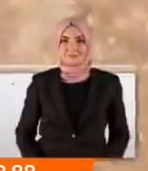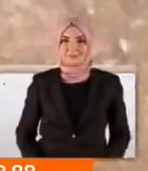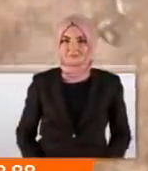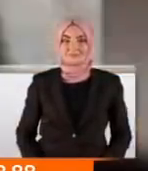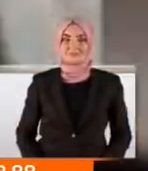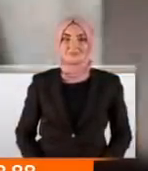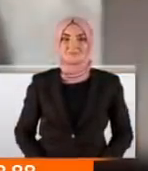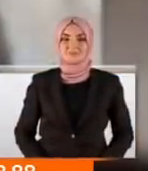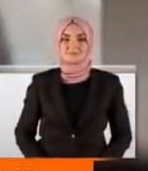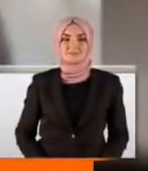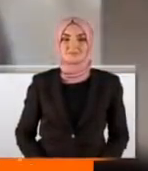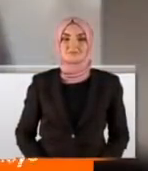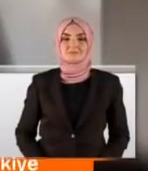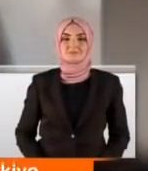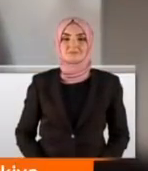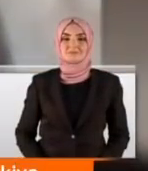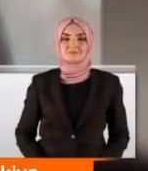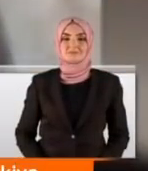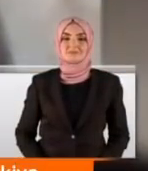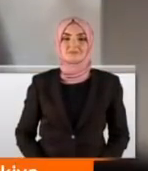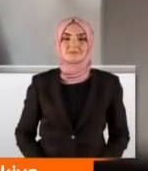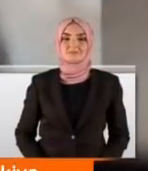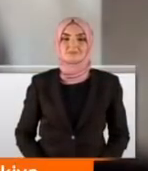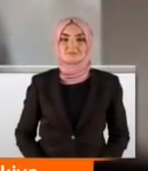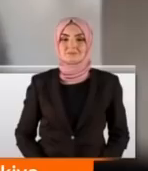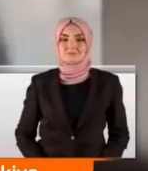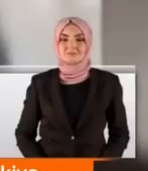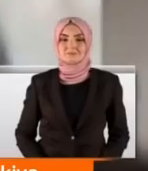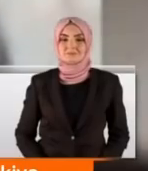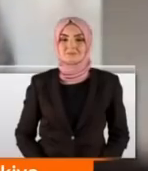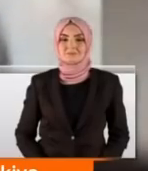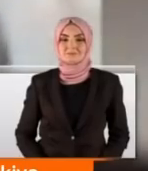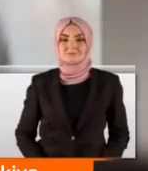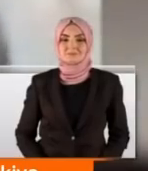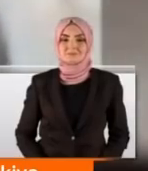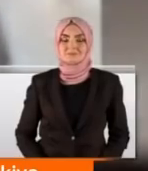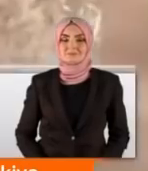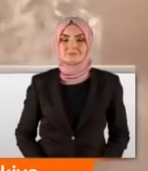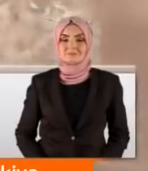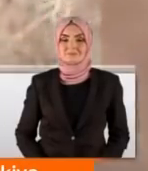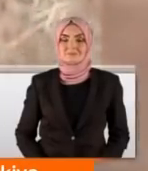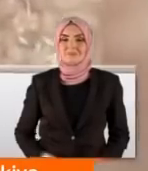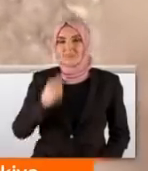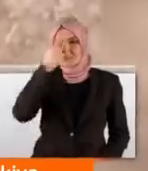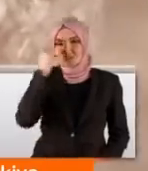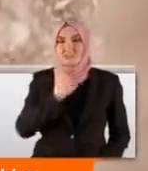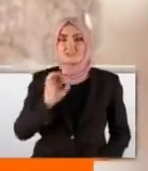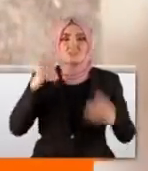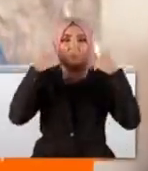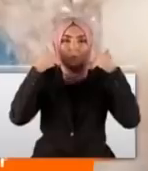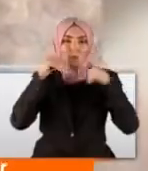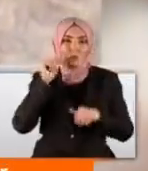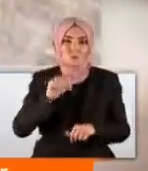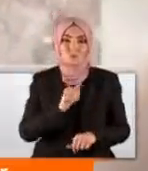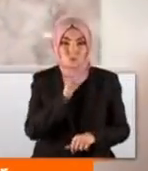Günler. Sen nasıl düştün içine? Dur canım benim. İnşallah kurtaracağız. Talihsiz koyun su içmek